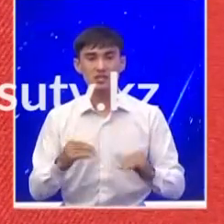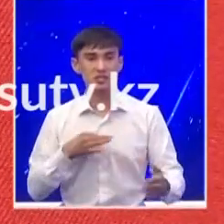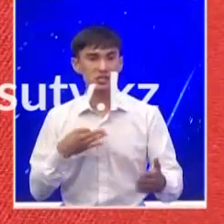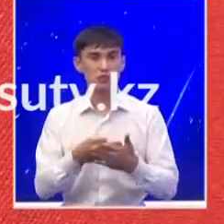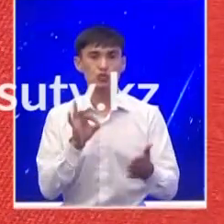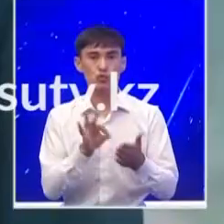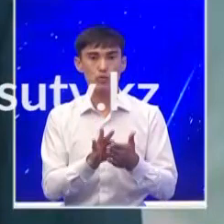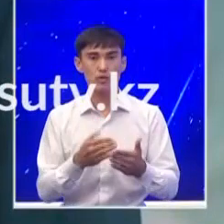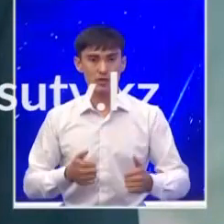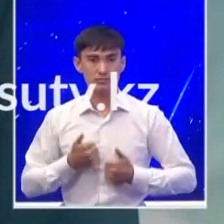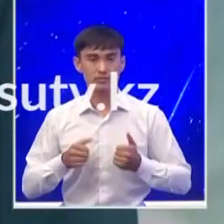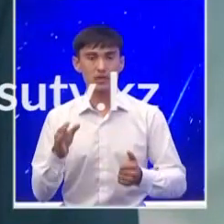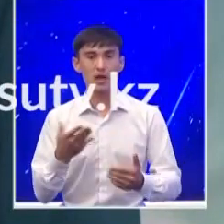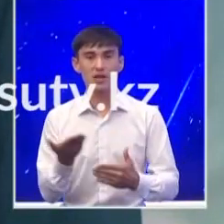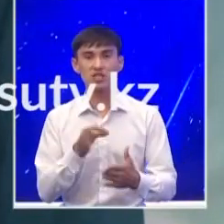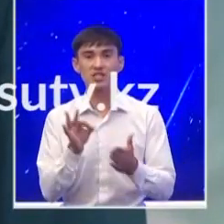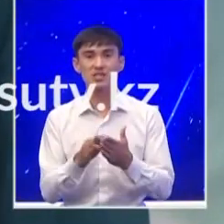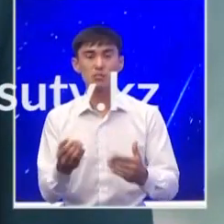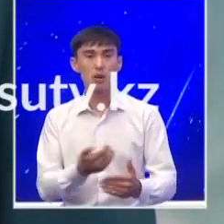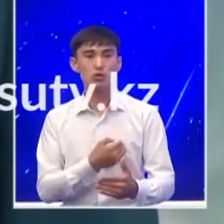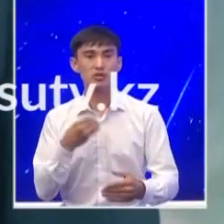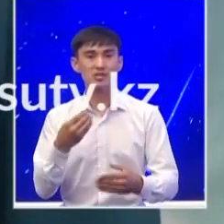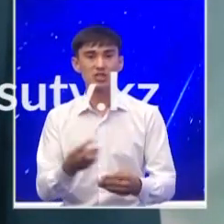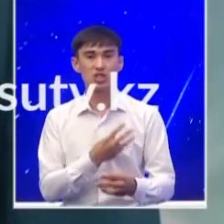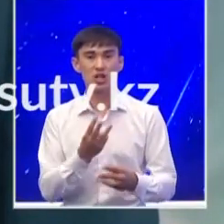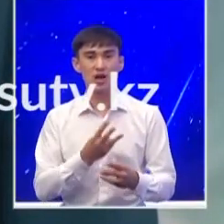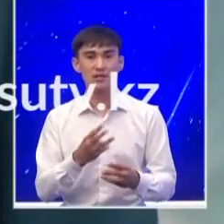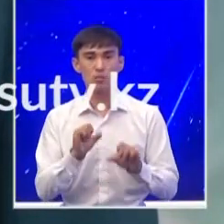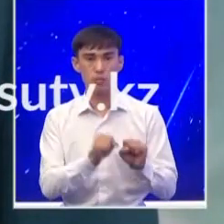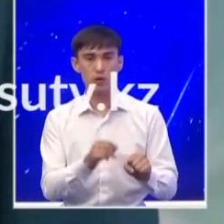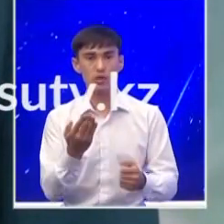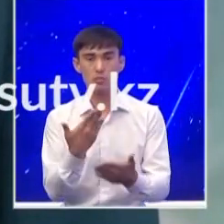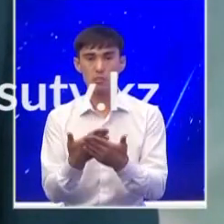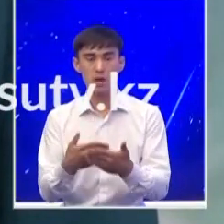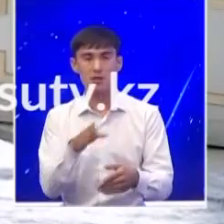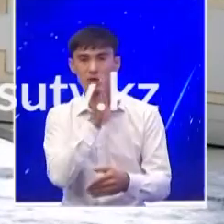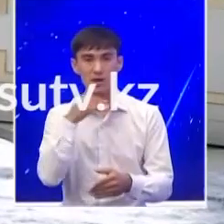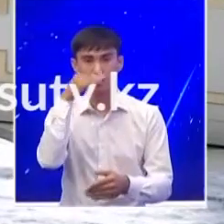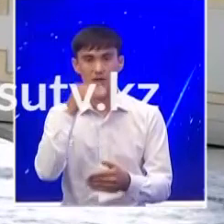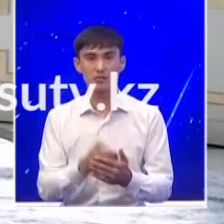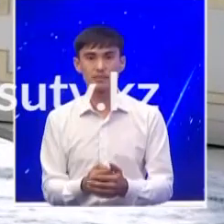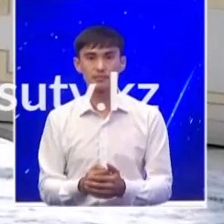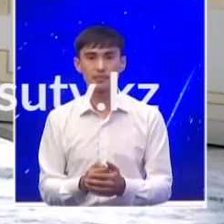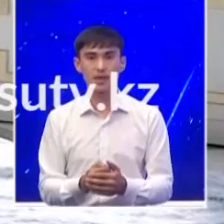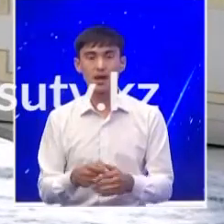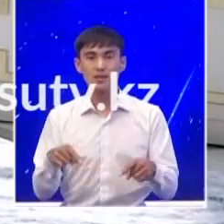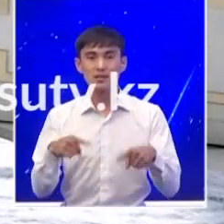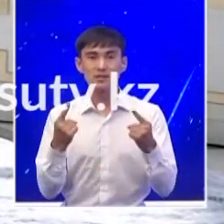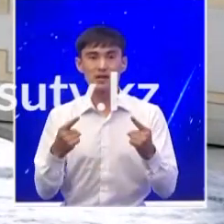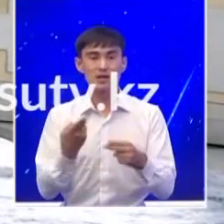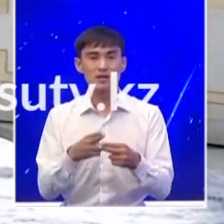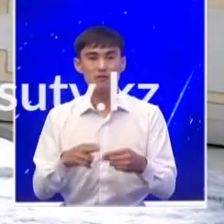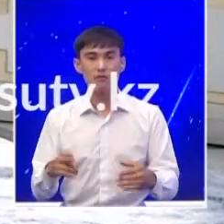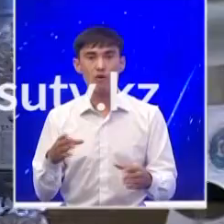А наша цель – помочь достичь им своих желаний и быть для них не только опорой, но и примерными родителями. Инициатива создания этого